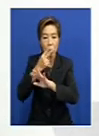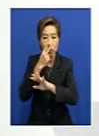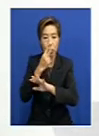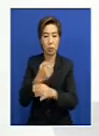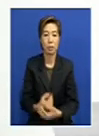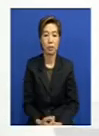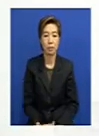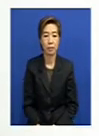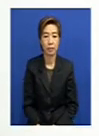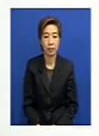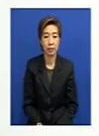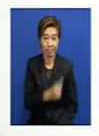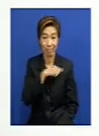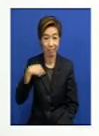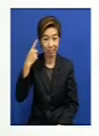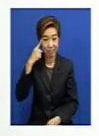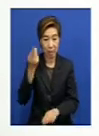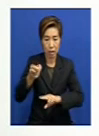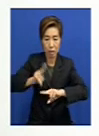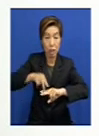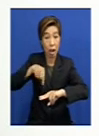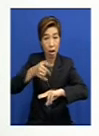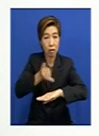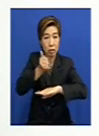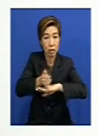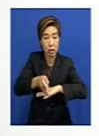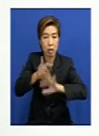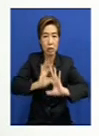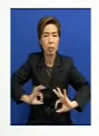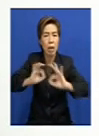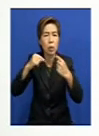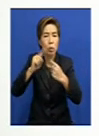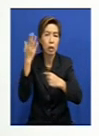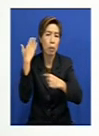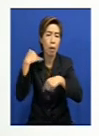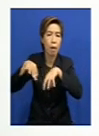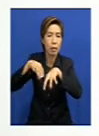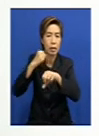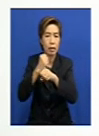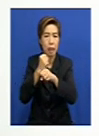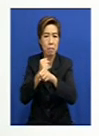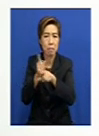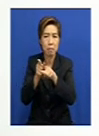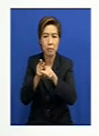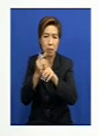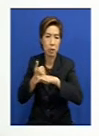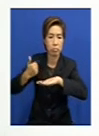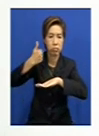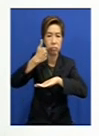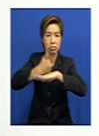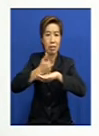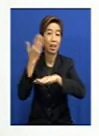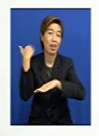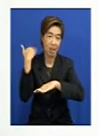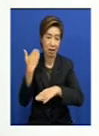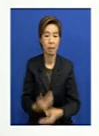ทักษิณครับพระที่นั่งไพศาลทักษิณก็เป็นพระที่นั่งสำคัญที่ใช้เป็นสถานที่ประกอบการพระราชพิธีบรมราชาภิเ